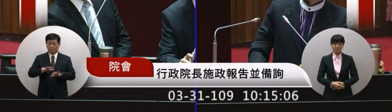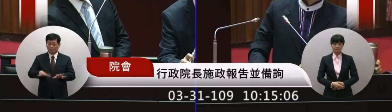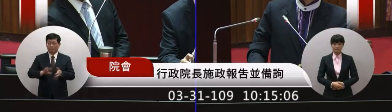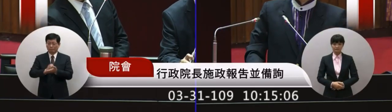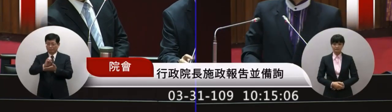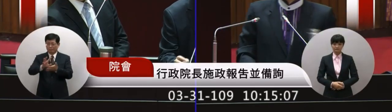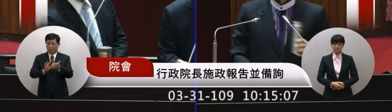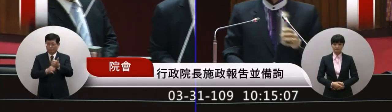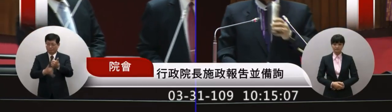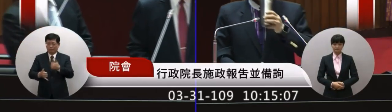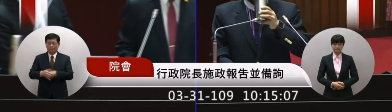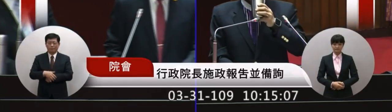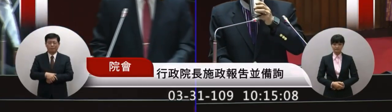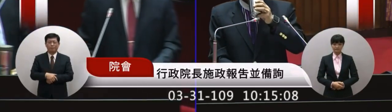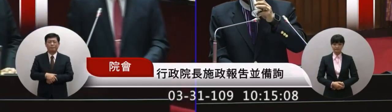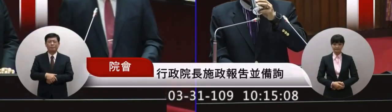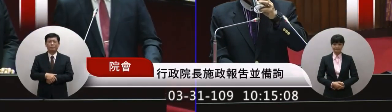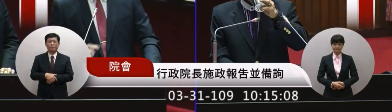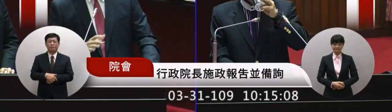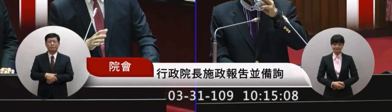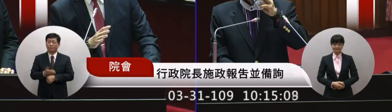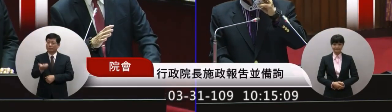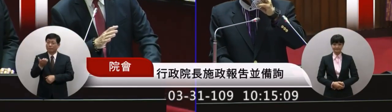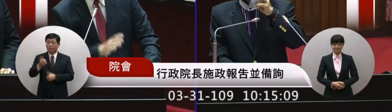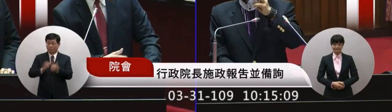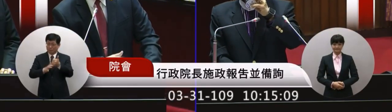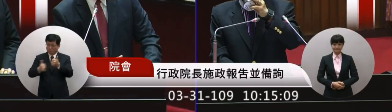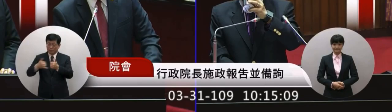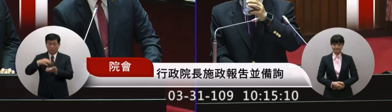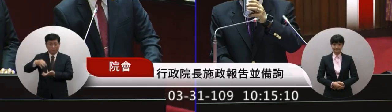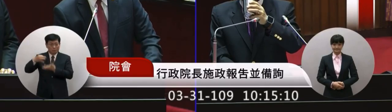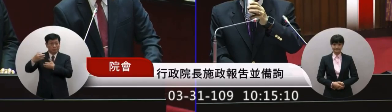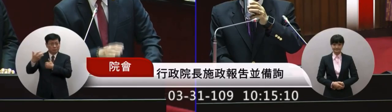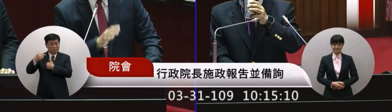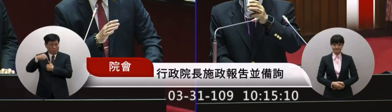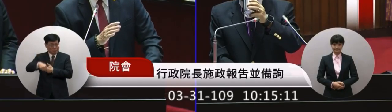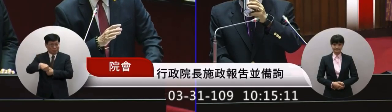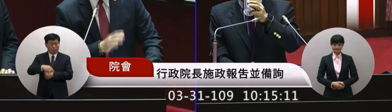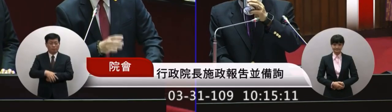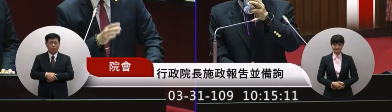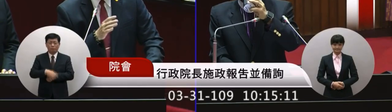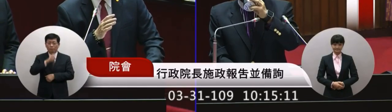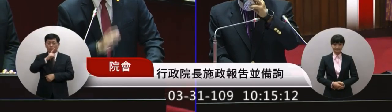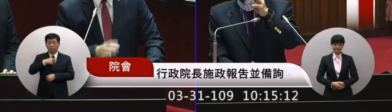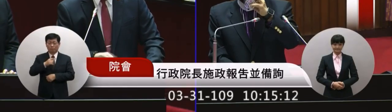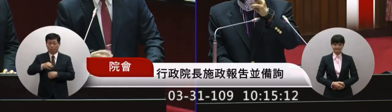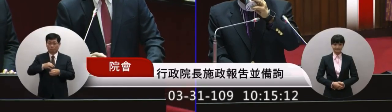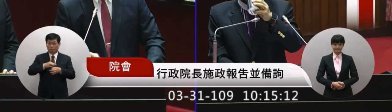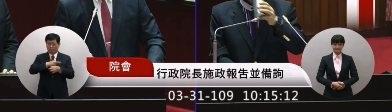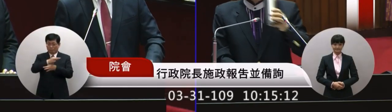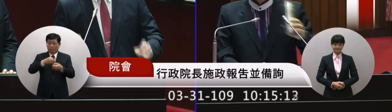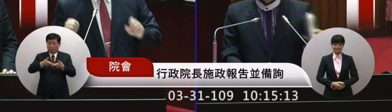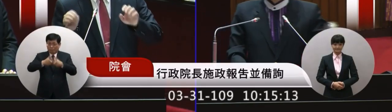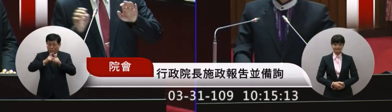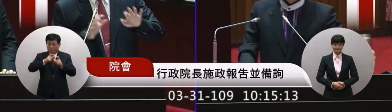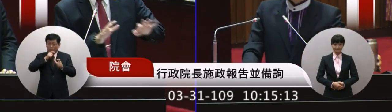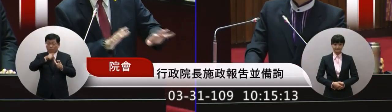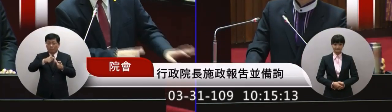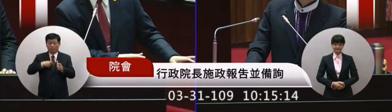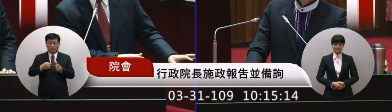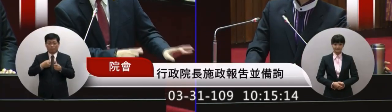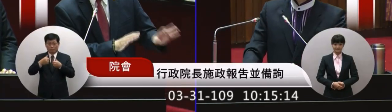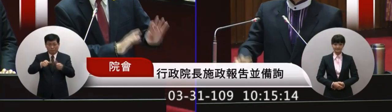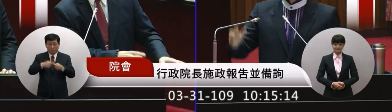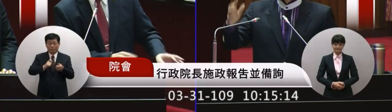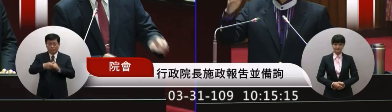甲委员报告一下，他对委员咧讲的，这个所谓振兴抵用券，这个疫情较